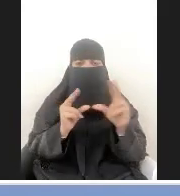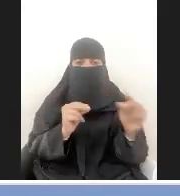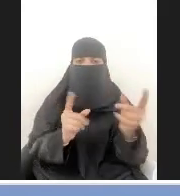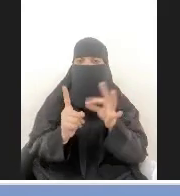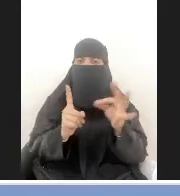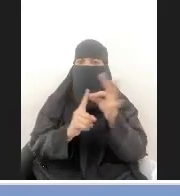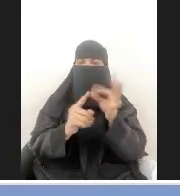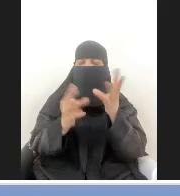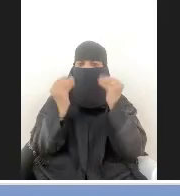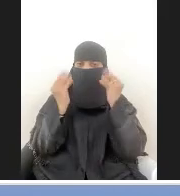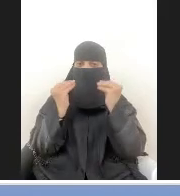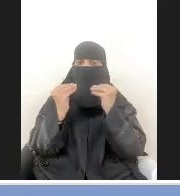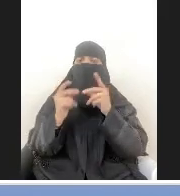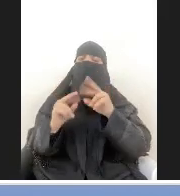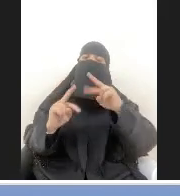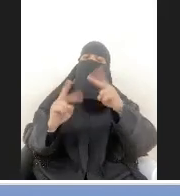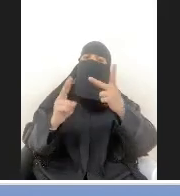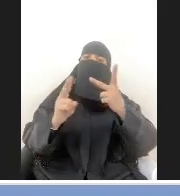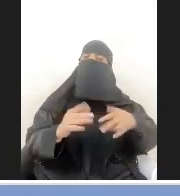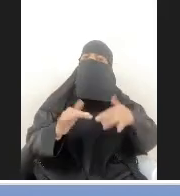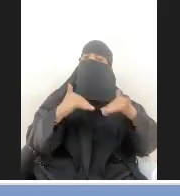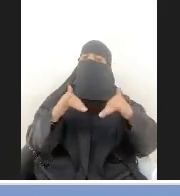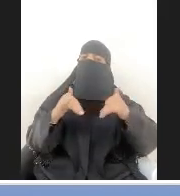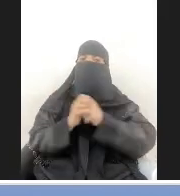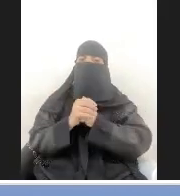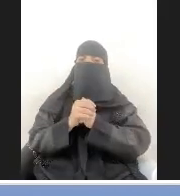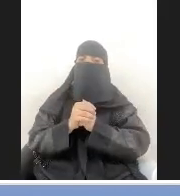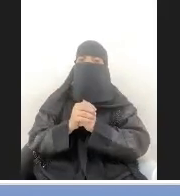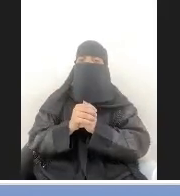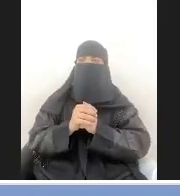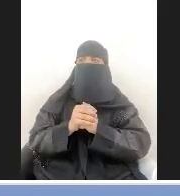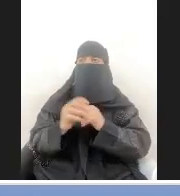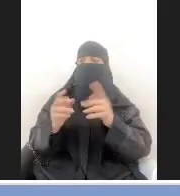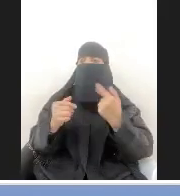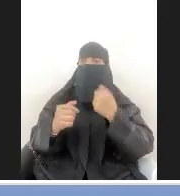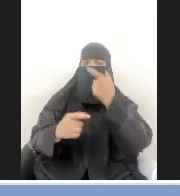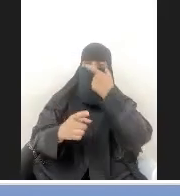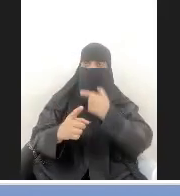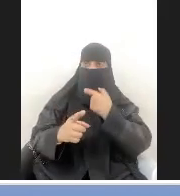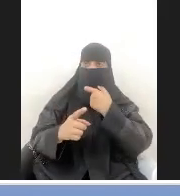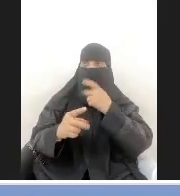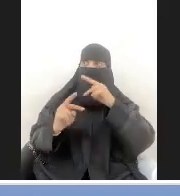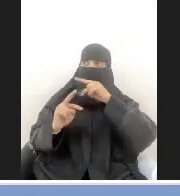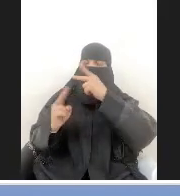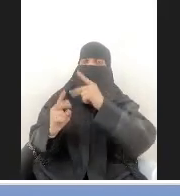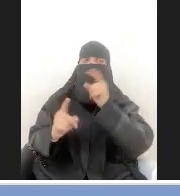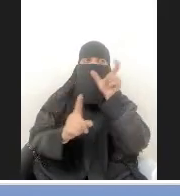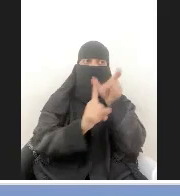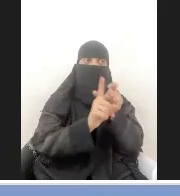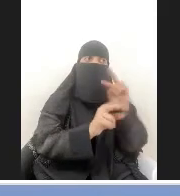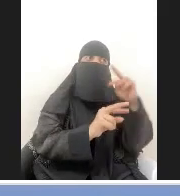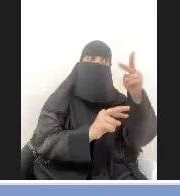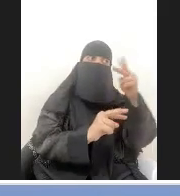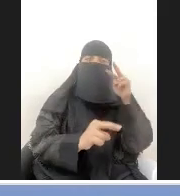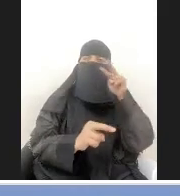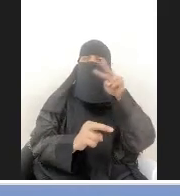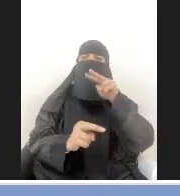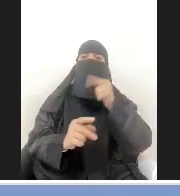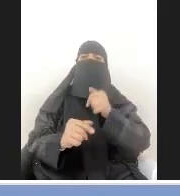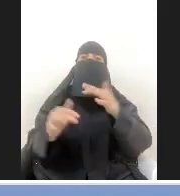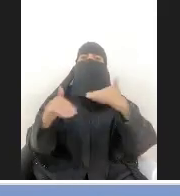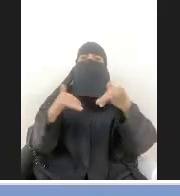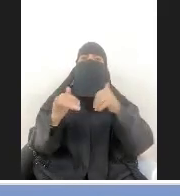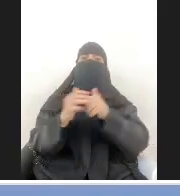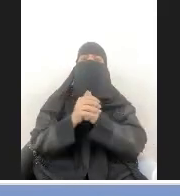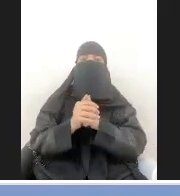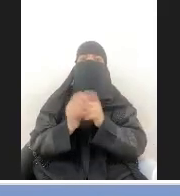تختلف طريقة إعطائها باختلاف نظرتنا والعدسة اللي بنشوف فيها عملية التعلم. فنعم، في